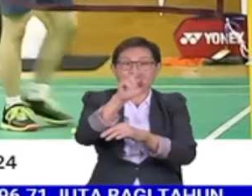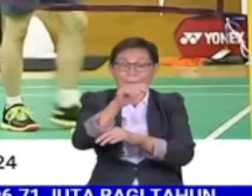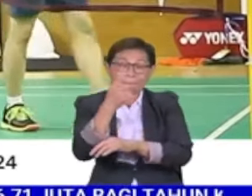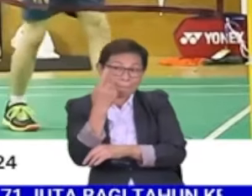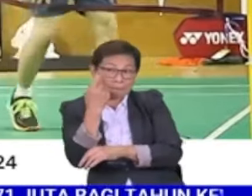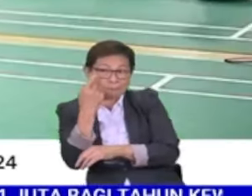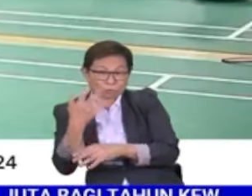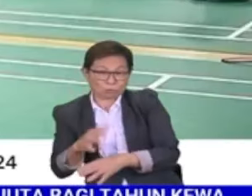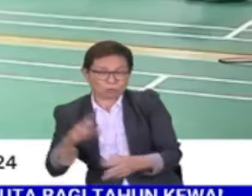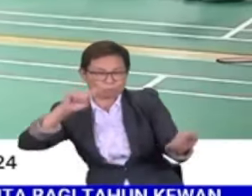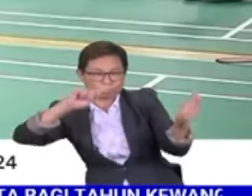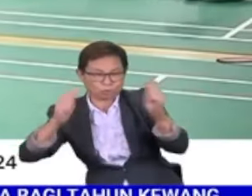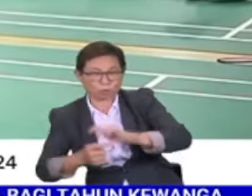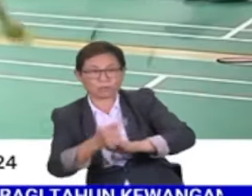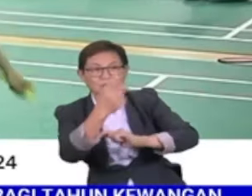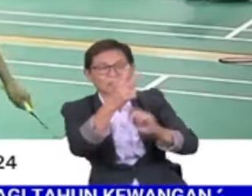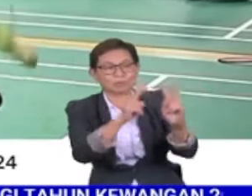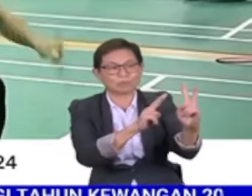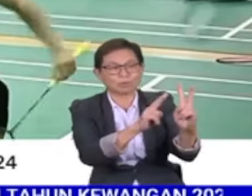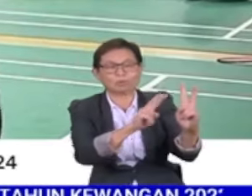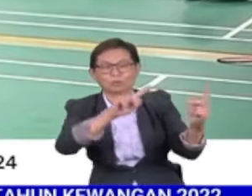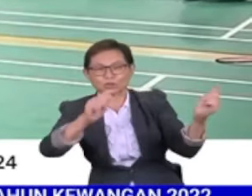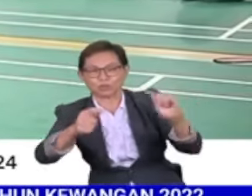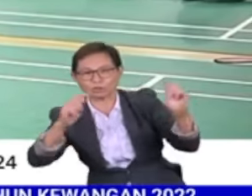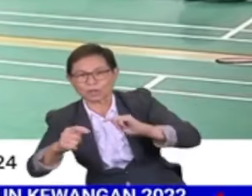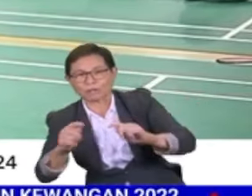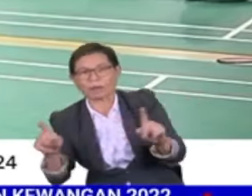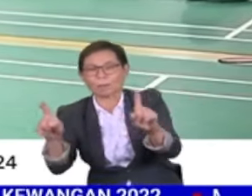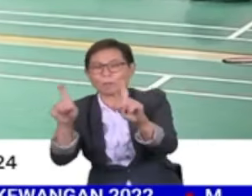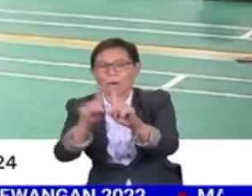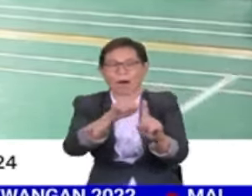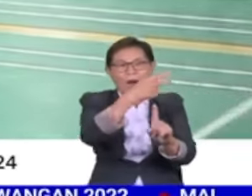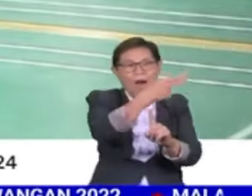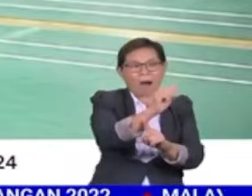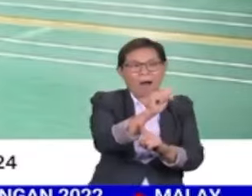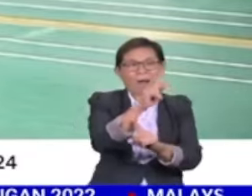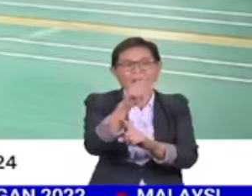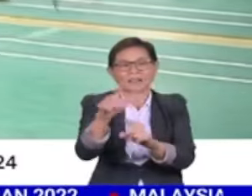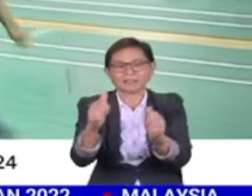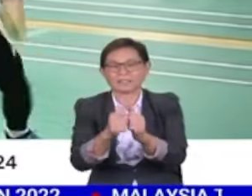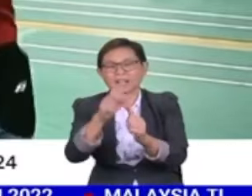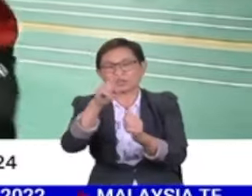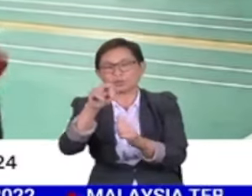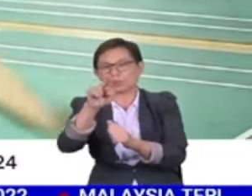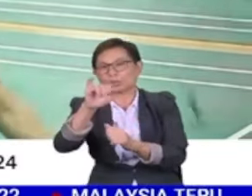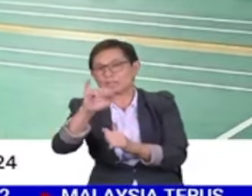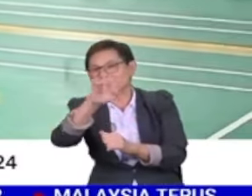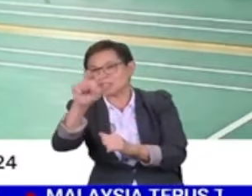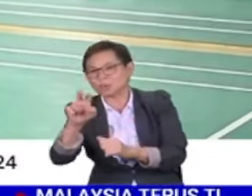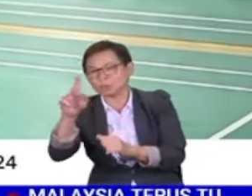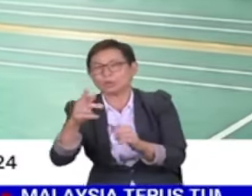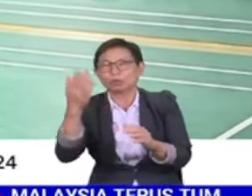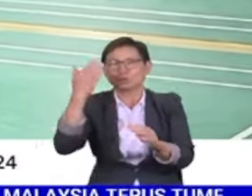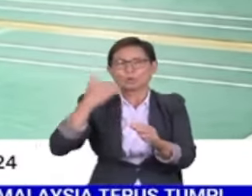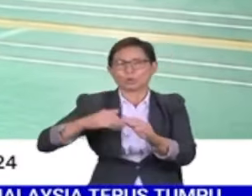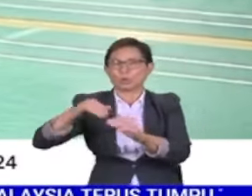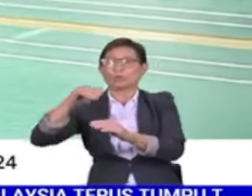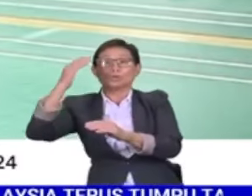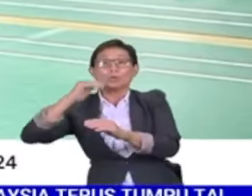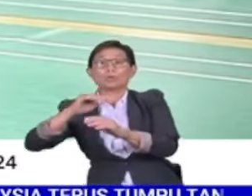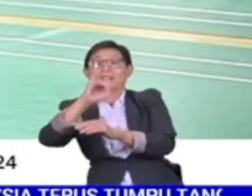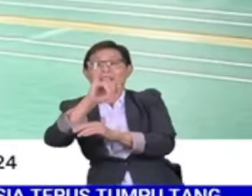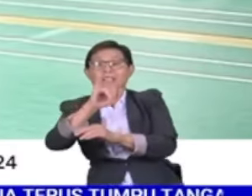baru-baru ini telah merombak tiga bergun negara termasuk menggandingkan Haikal bersama Nur Izzuddin yang sebelum ini berpasangan dengan Goh